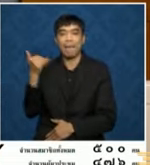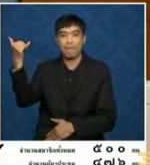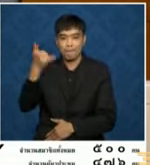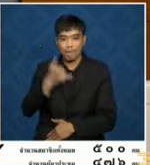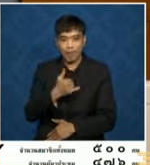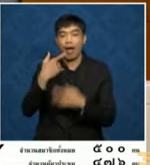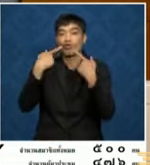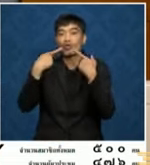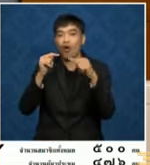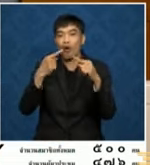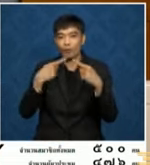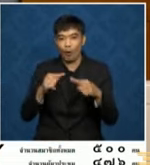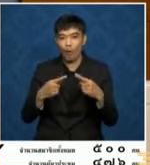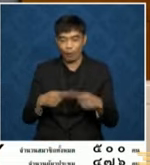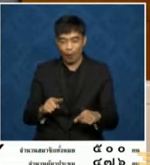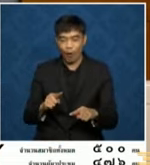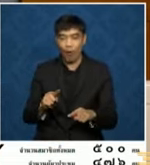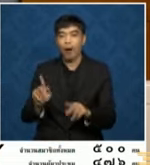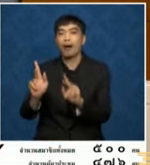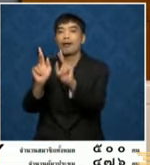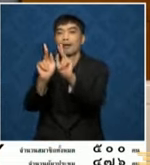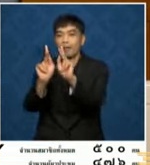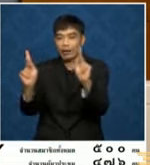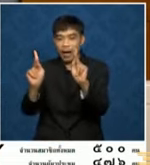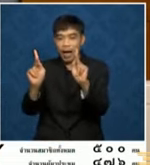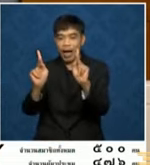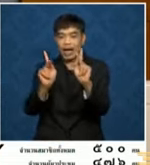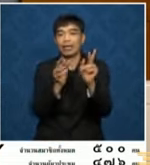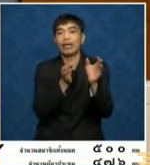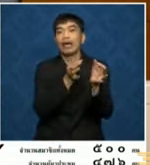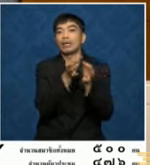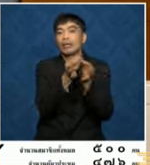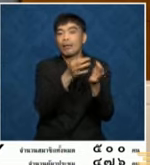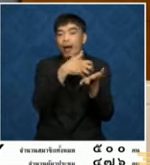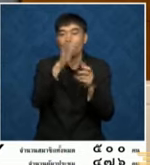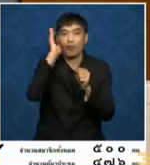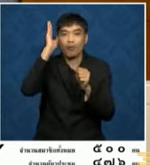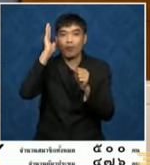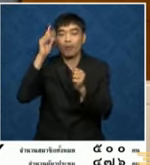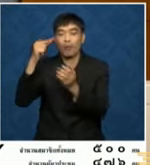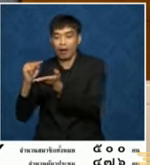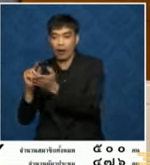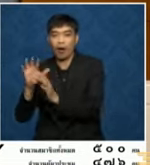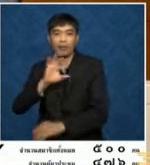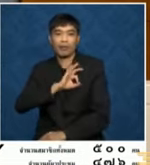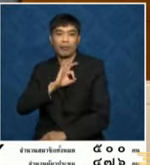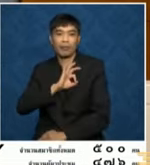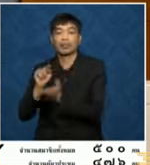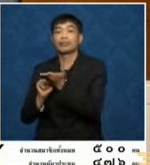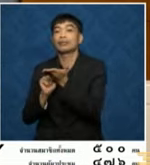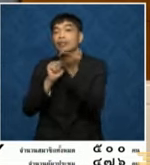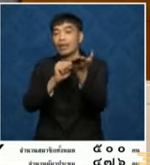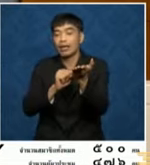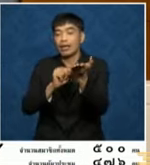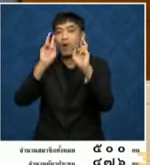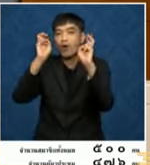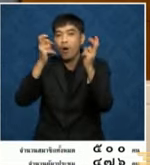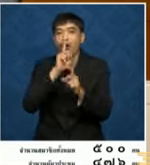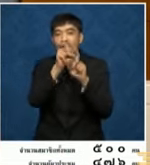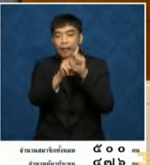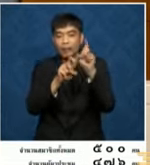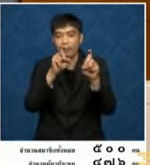ากท่านกรรมาธิการผู้สงวนความเห็นแล้วก็เพื่อนสมาชิกผู้เสนอคำแปรยตินะครับจะพยายามรวบร